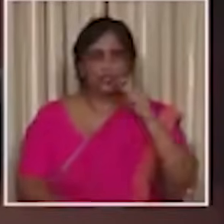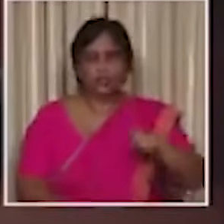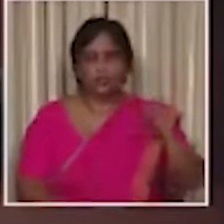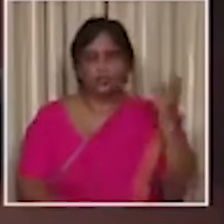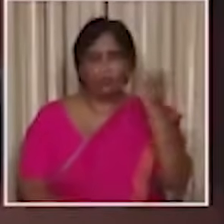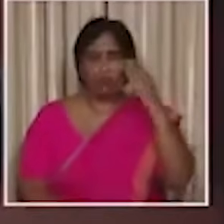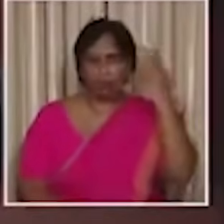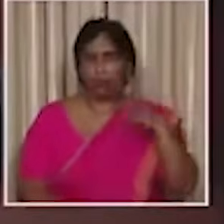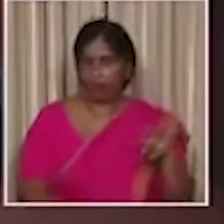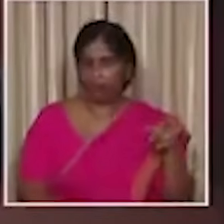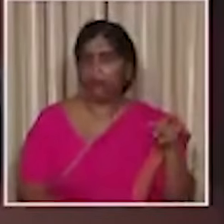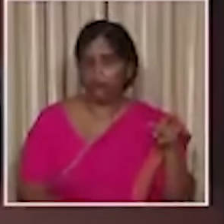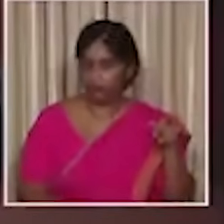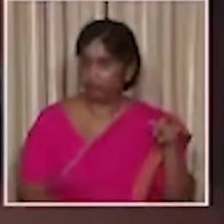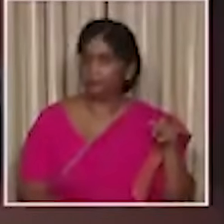නැහැ. ඔවුන්ට